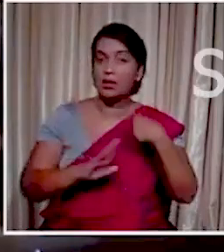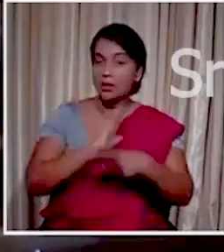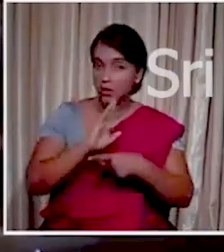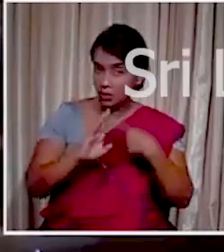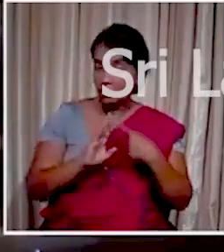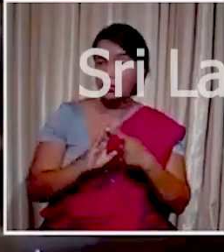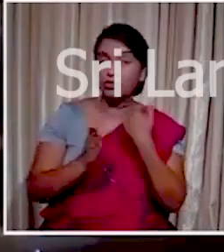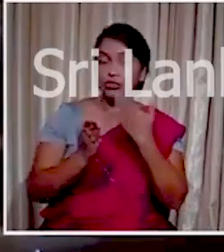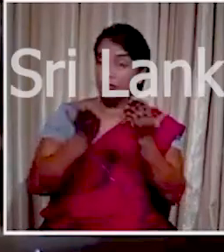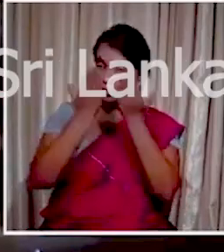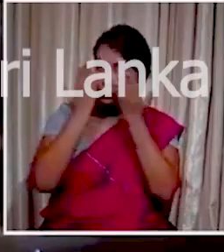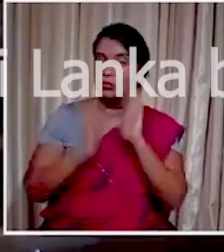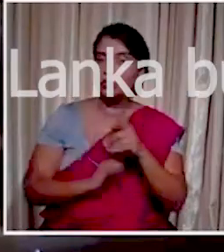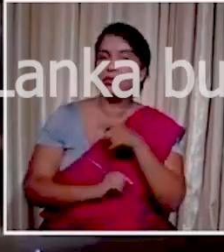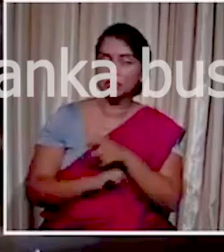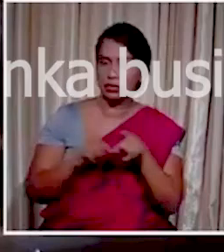मेवनी आदर्शमत